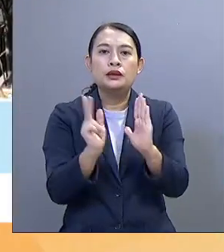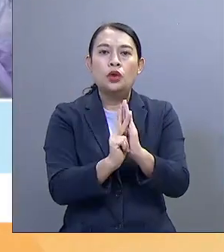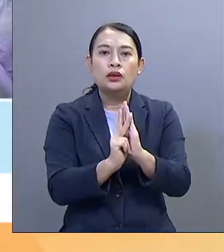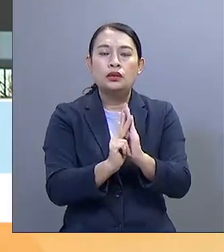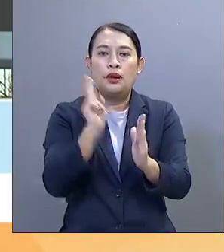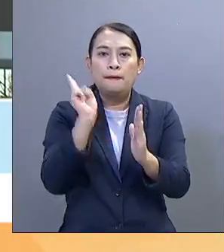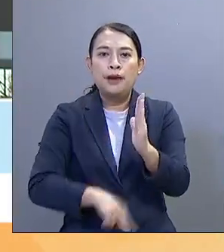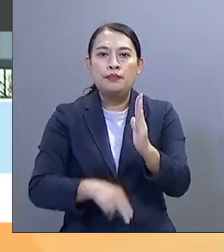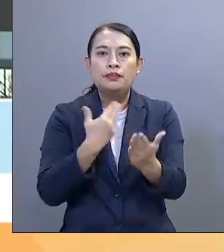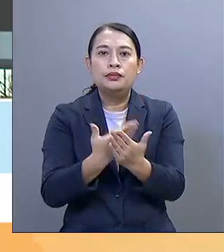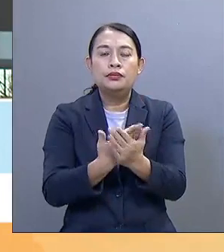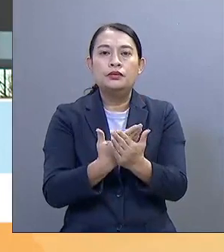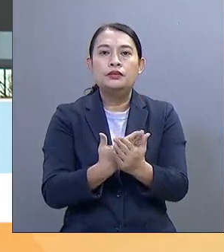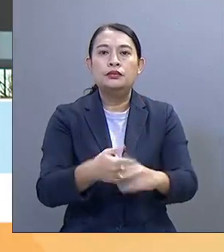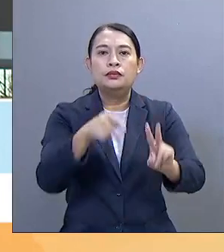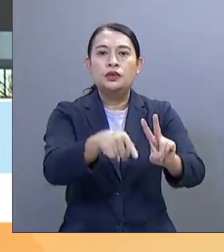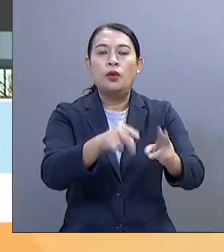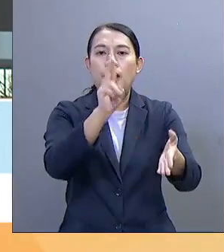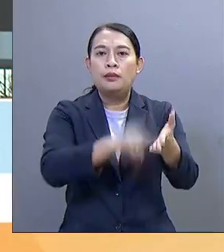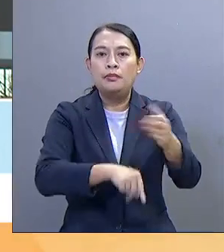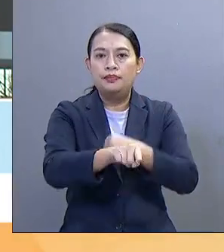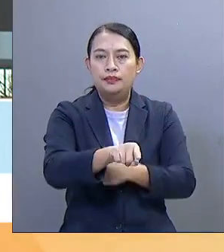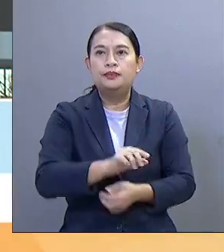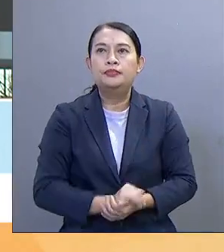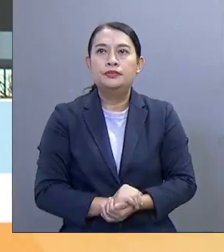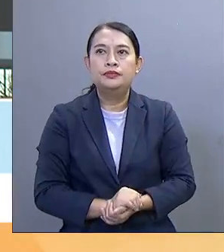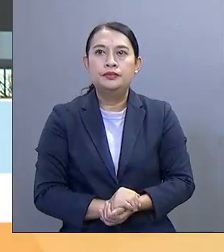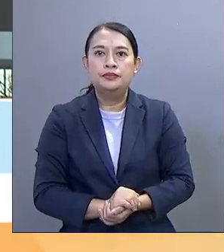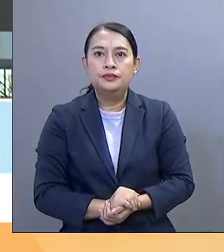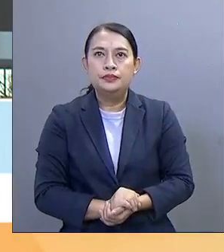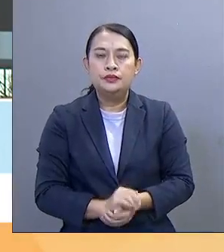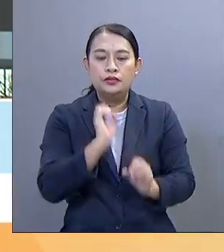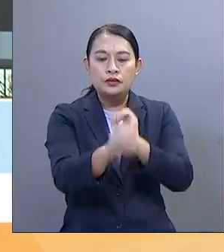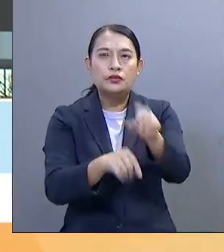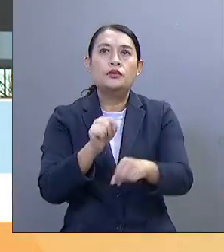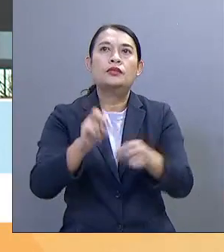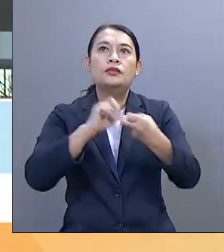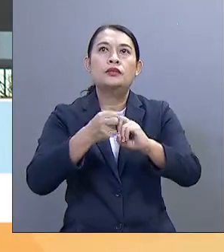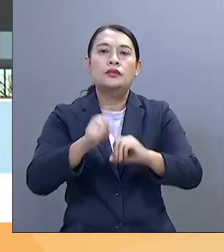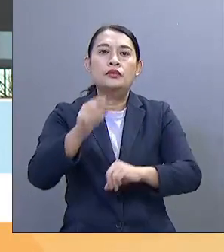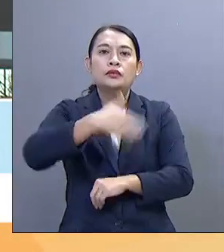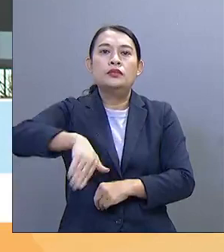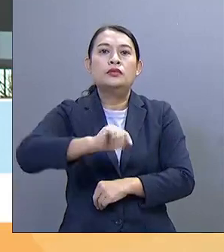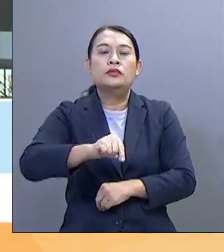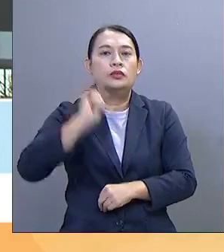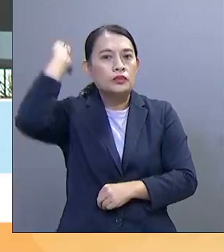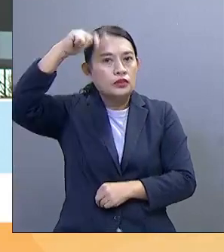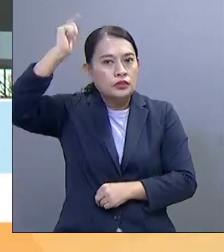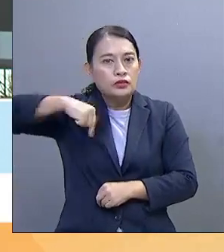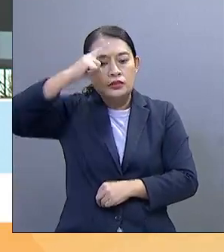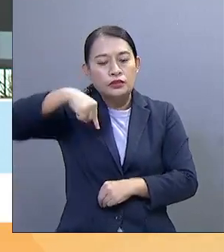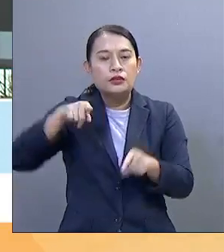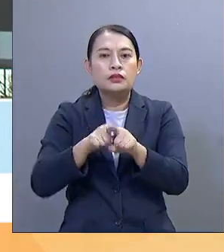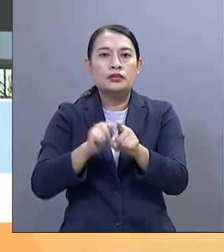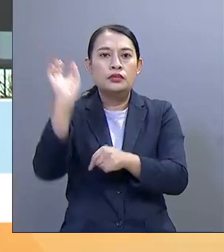ศหมาย ท่านที่ไมดีคะ คือเรื่องนี้เนี่ย ขยะ ปญหาขยะดนว่ามันกคจะเปปัญหาสากล ไม่วจะเป็เช้าเมนมา เชาไทยคื